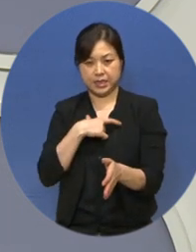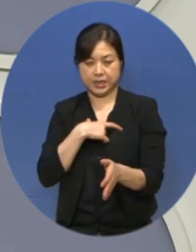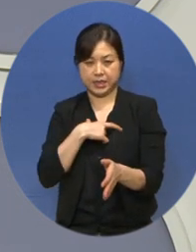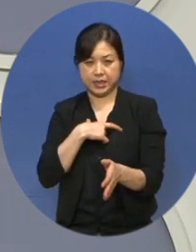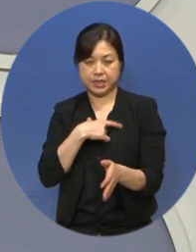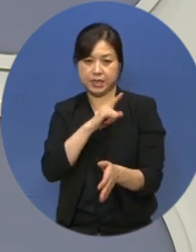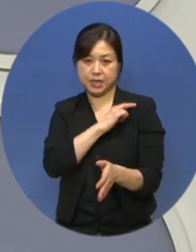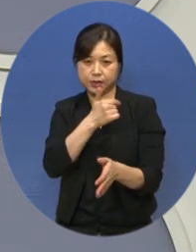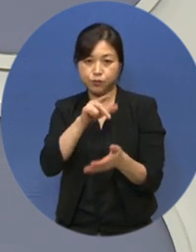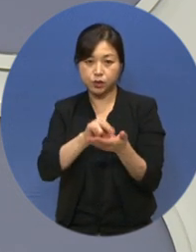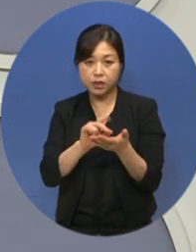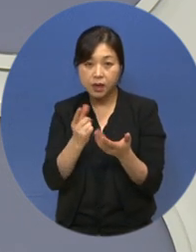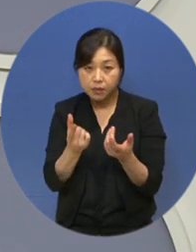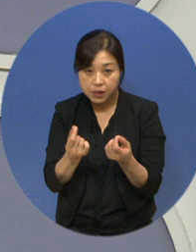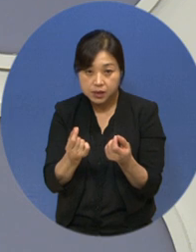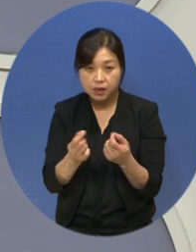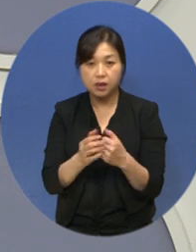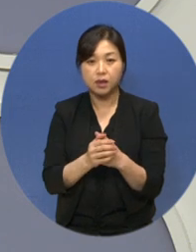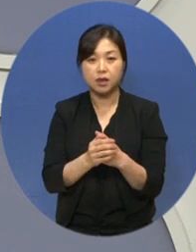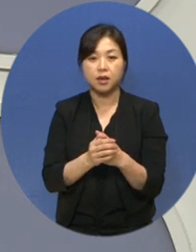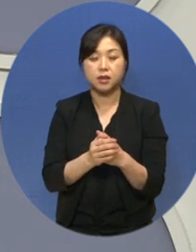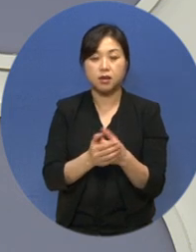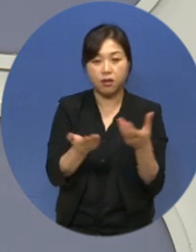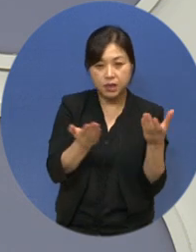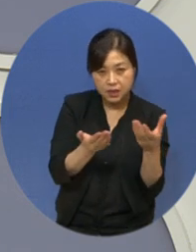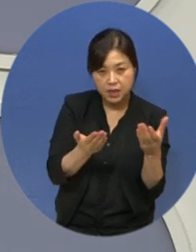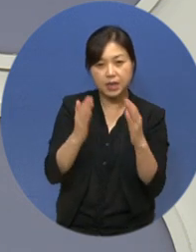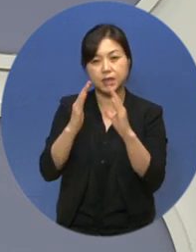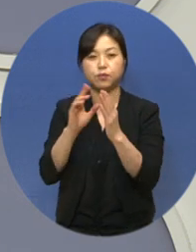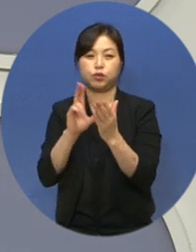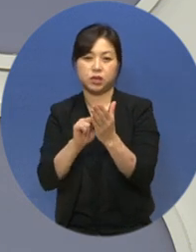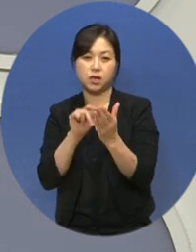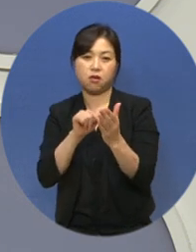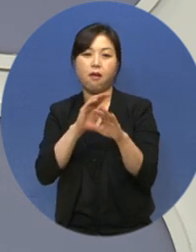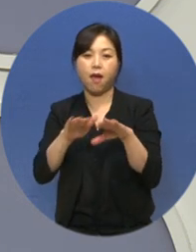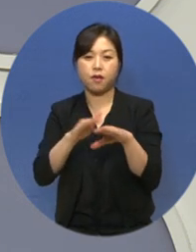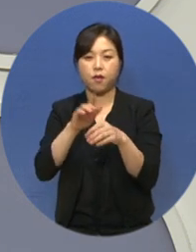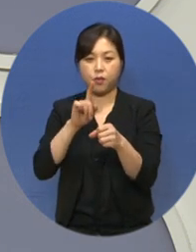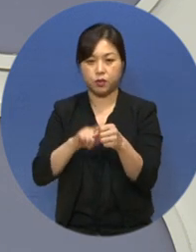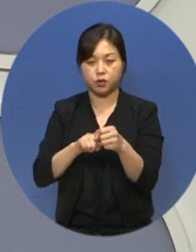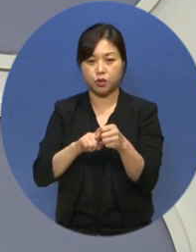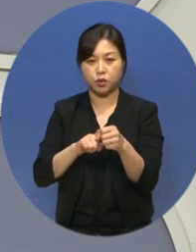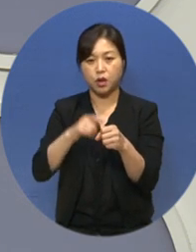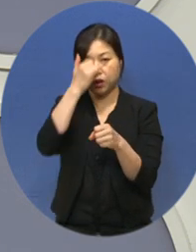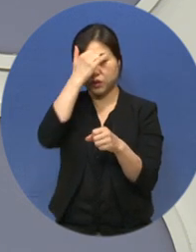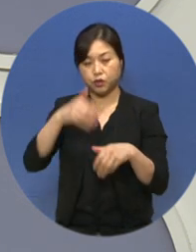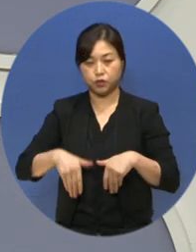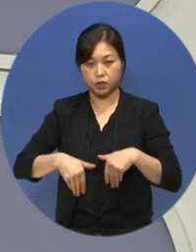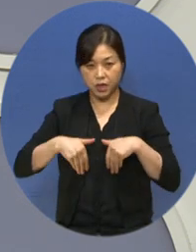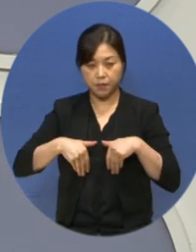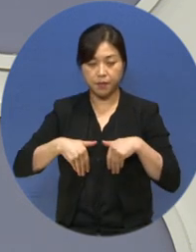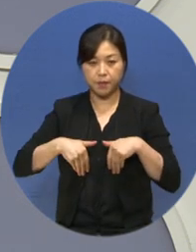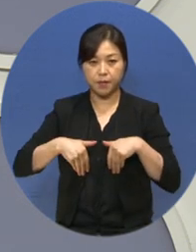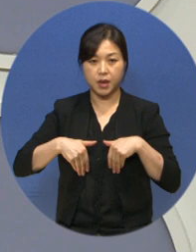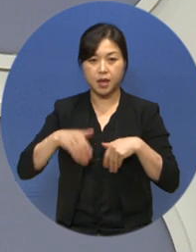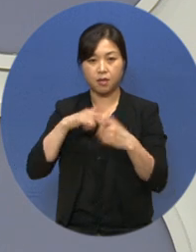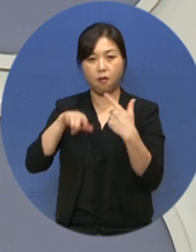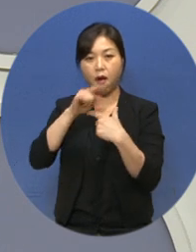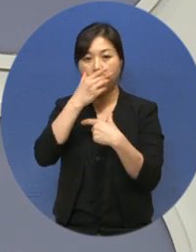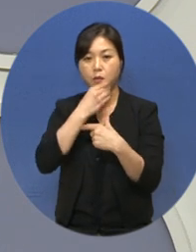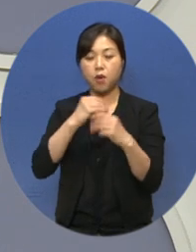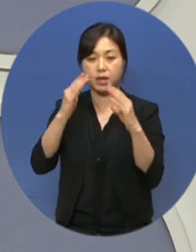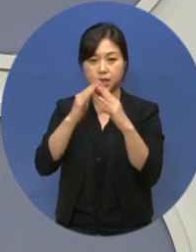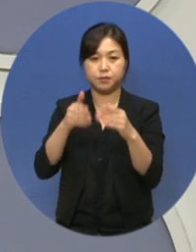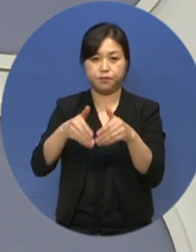주택 문제 아니겠습니까 예 직업 가 추정되는데 이 문제를 해결해서 충남 0 더 행복한 주택 을 건립하고 있는데